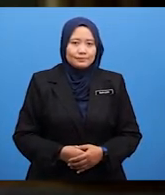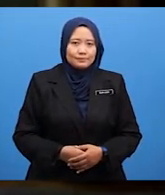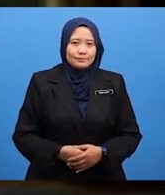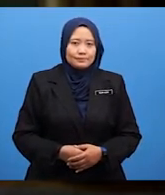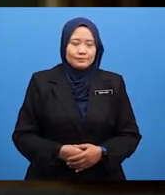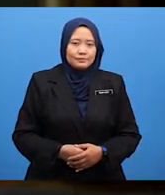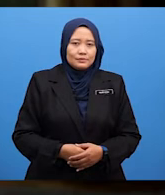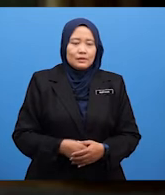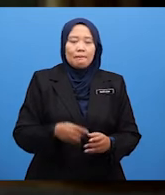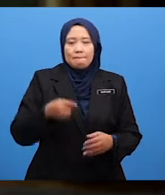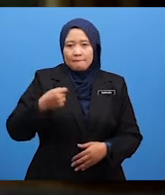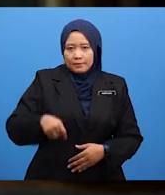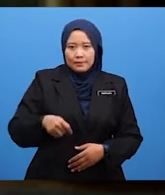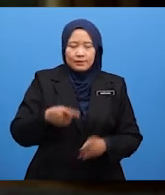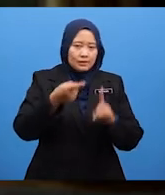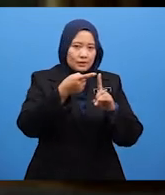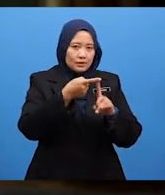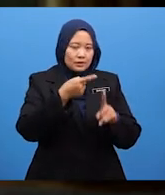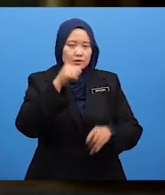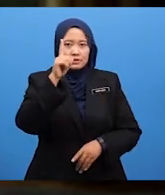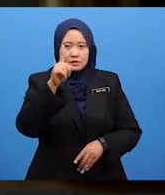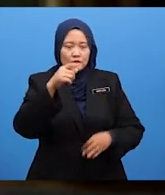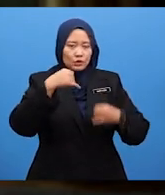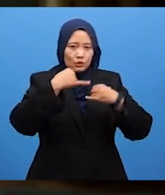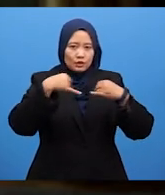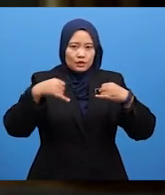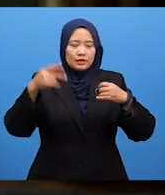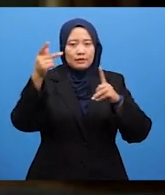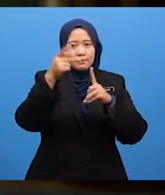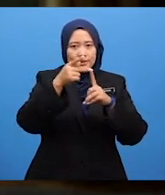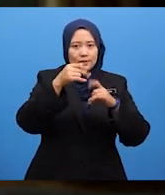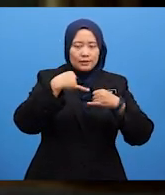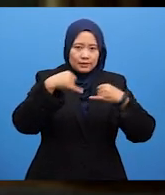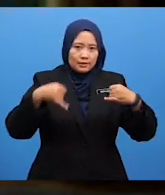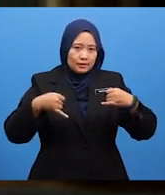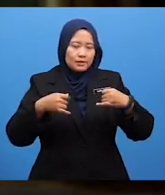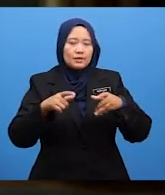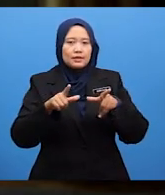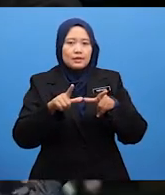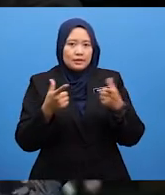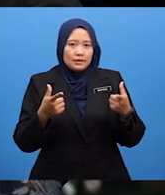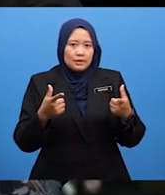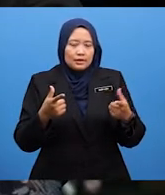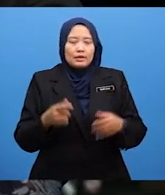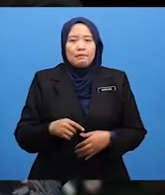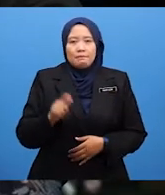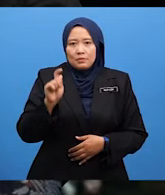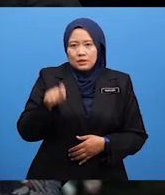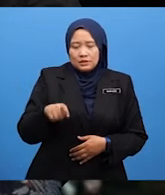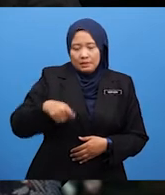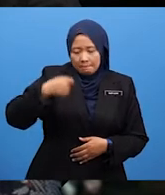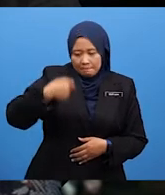dari satu tali ke satu tali yang lain, maknanya hendaklah kita melakukan petikan ke bawah. Sebagai